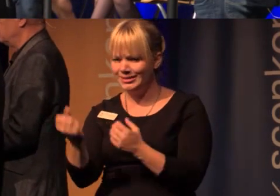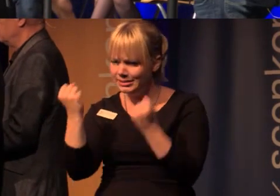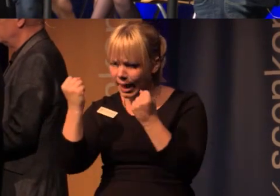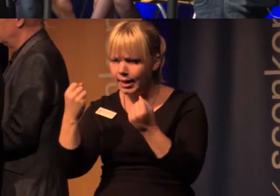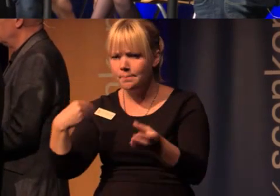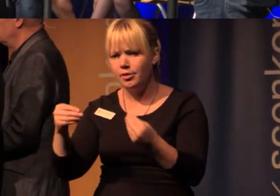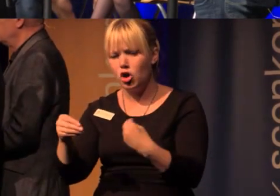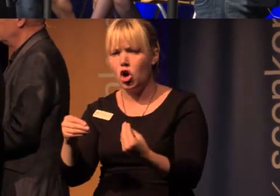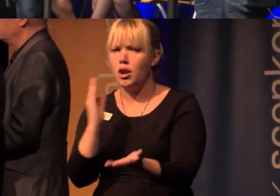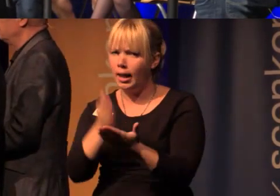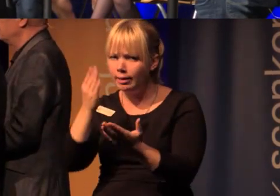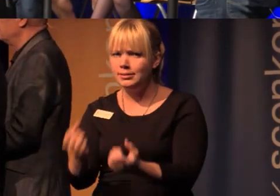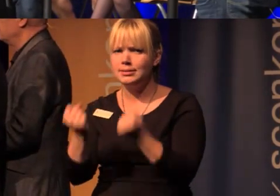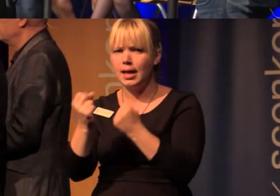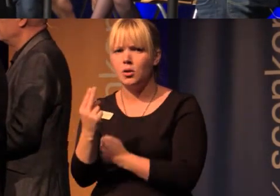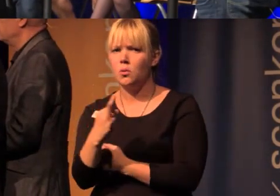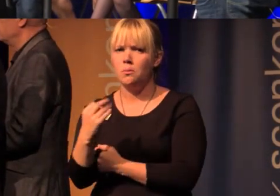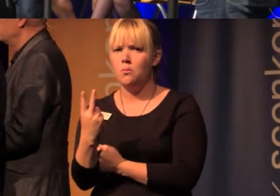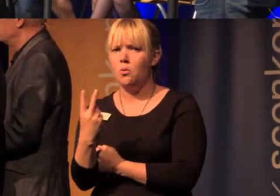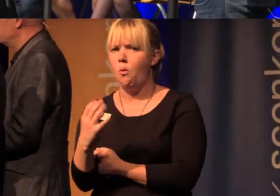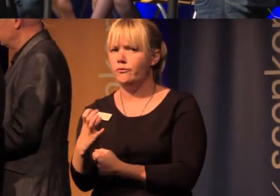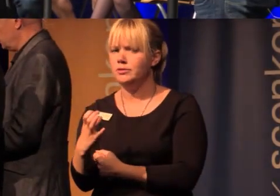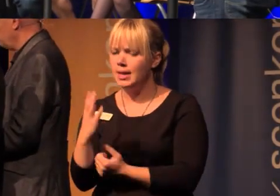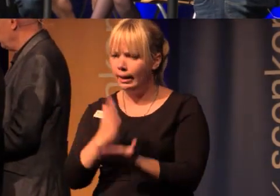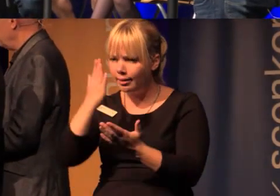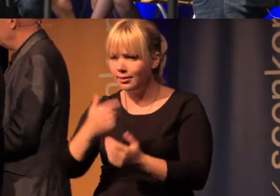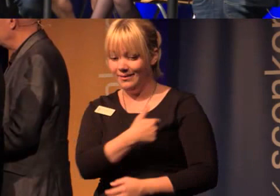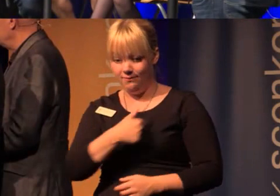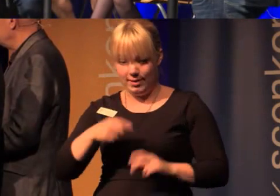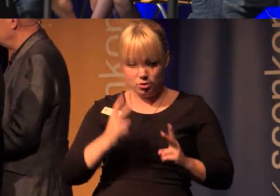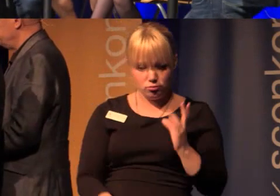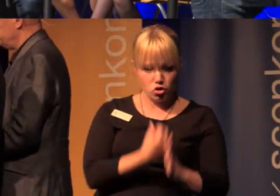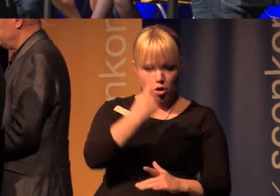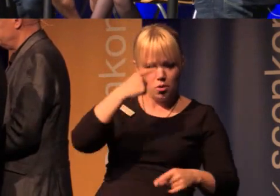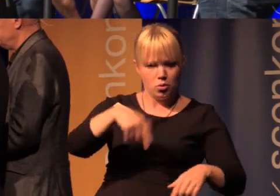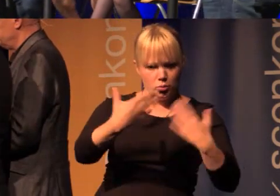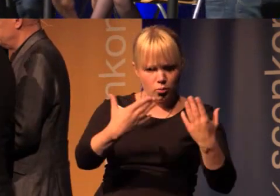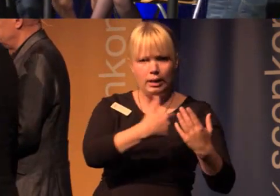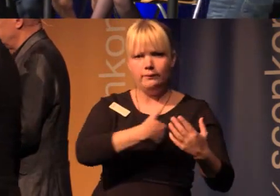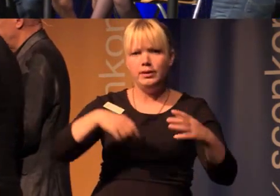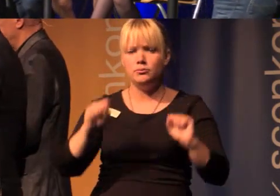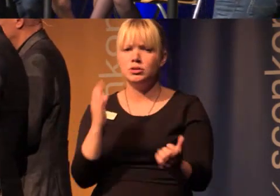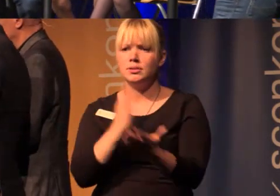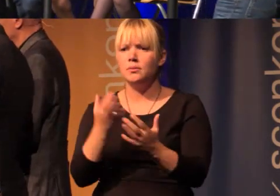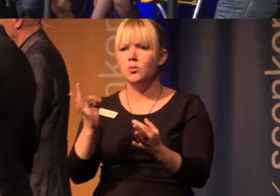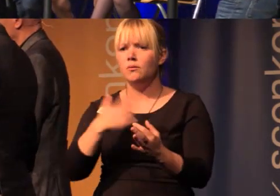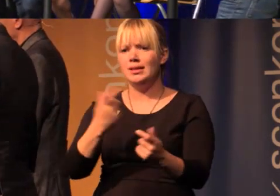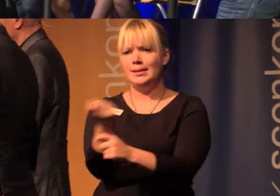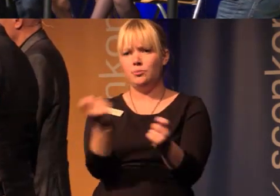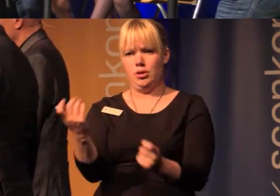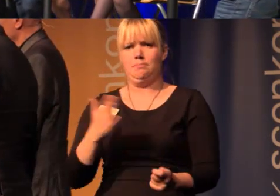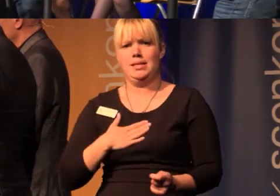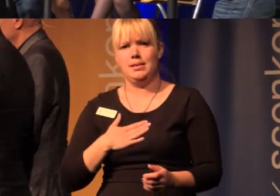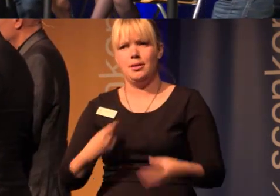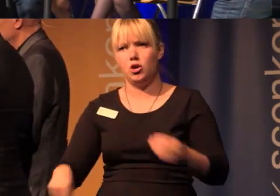och en stark upphovsrätt där man som kulturskapare bestämmer hur man vill distribuera det man har skapat. Jag